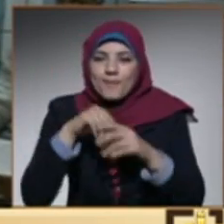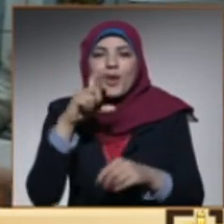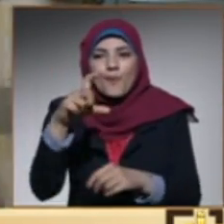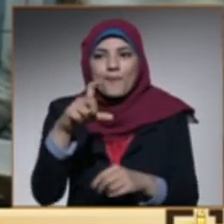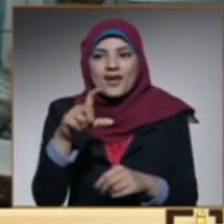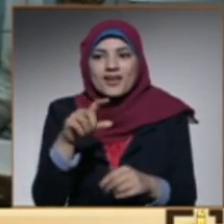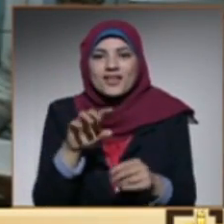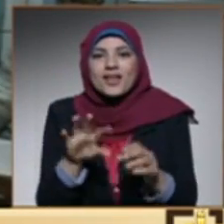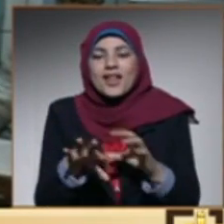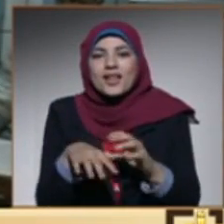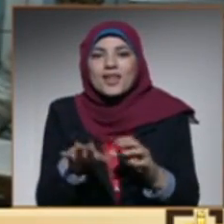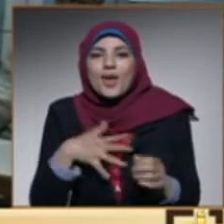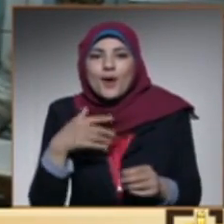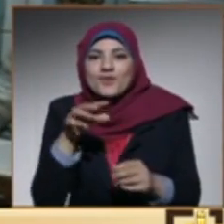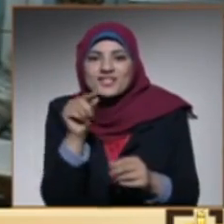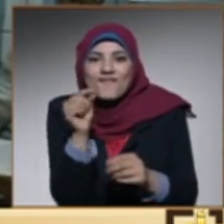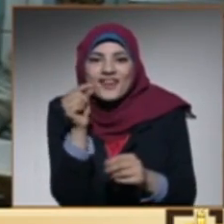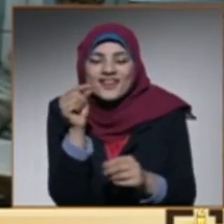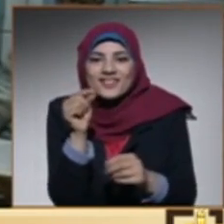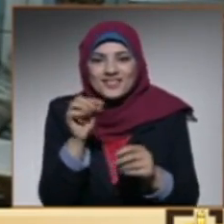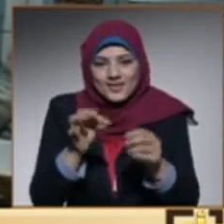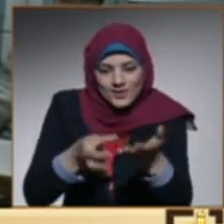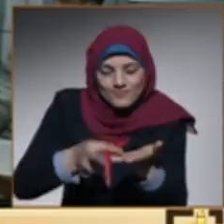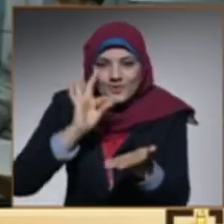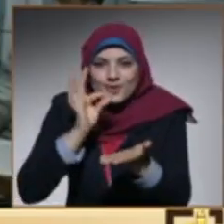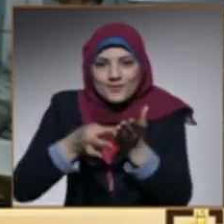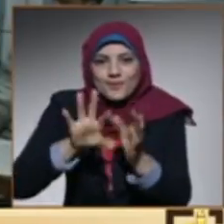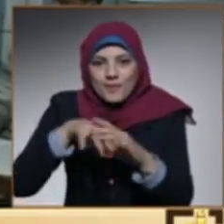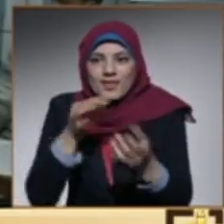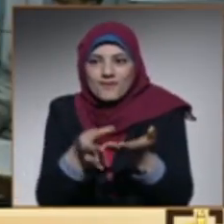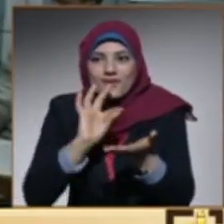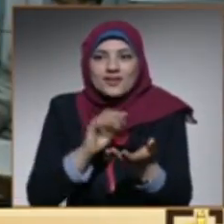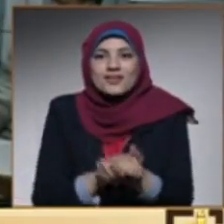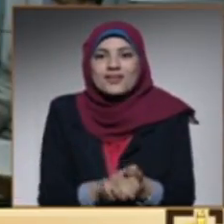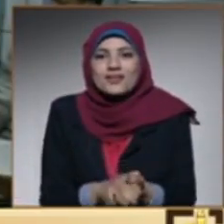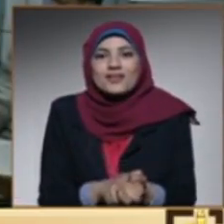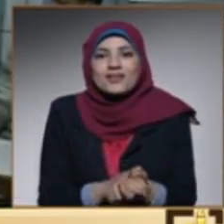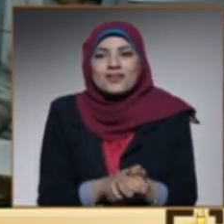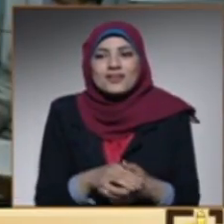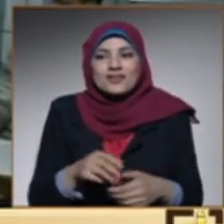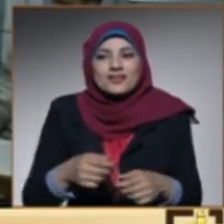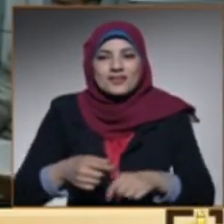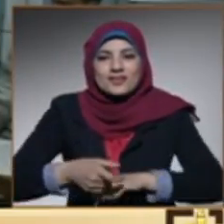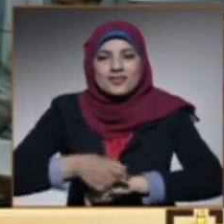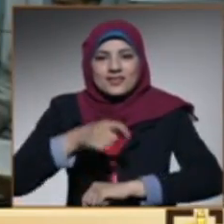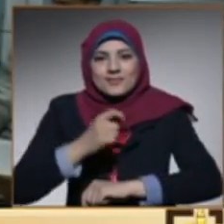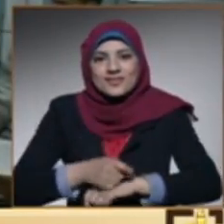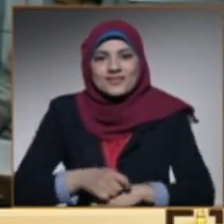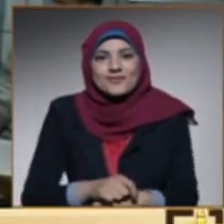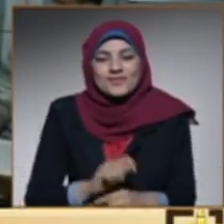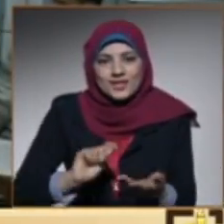كده مثلا الكاكاو بيعملها كده، الحركه دي الكاكاو، الزبادي مثلا بيعملها كده زي